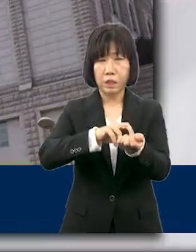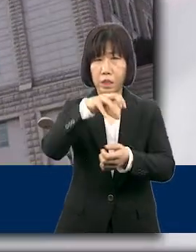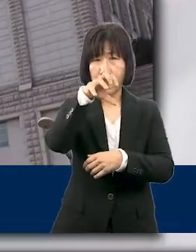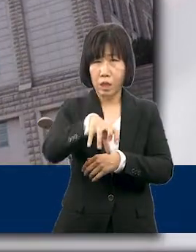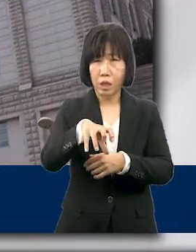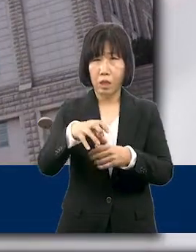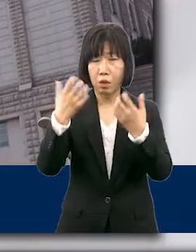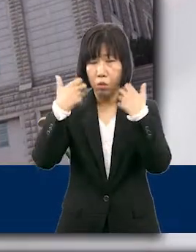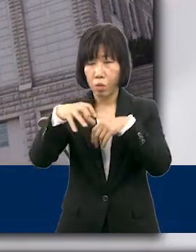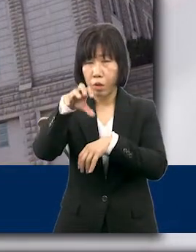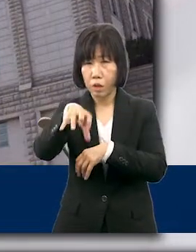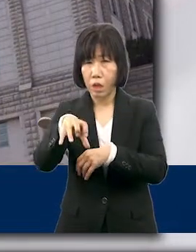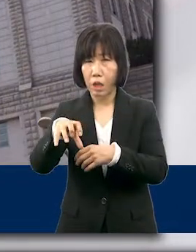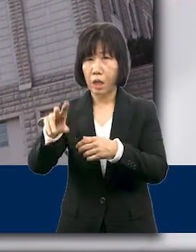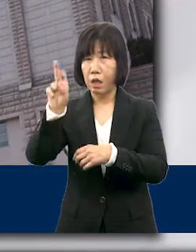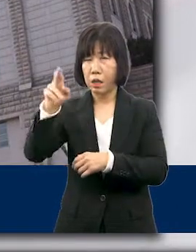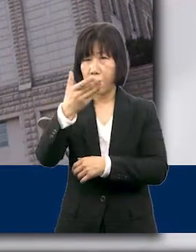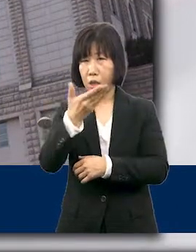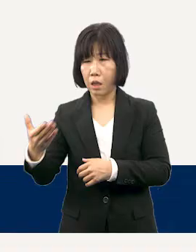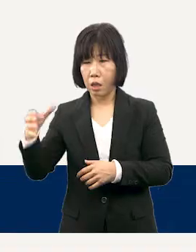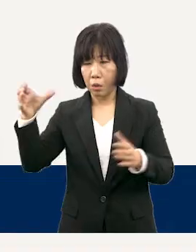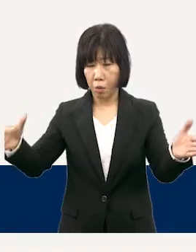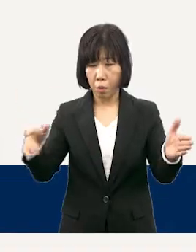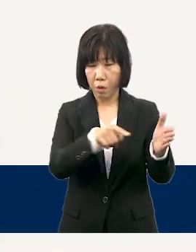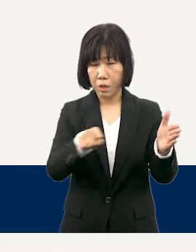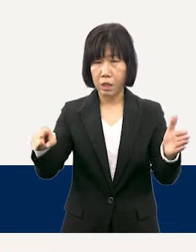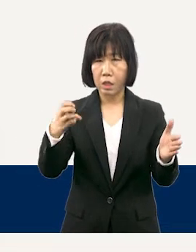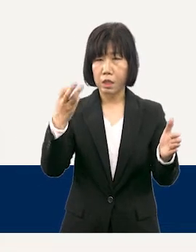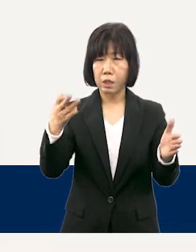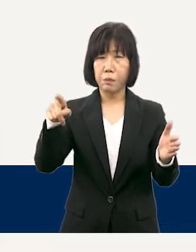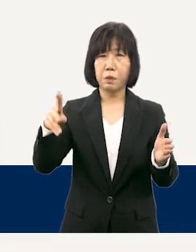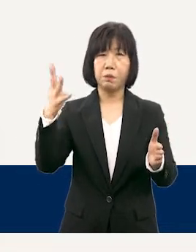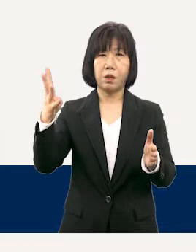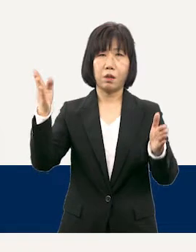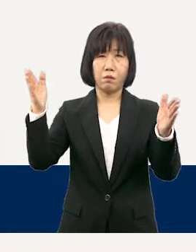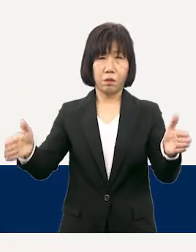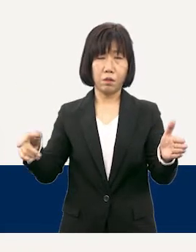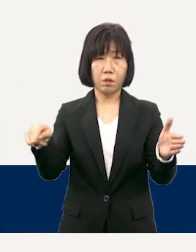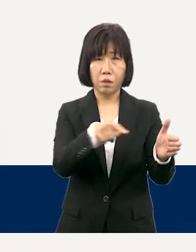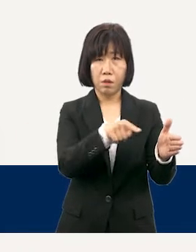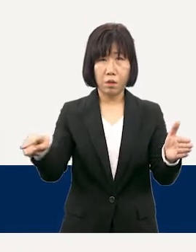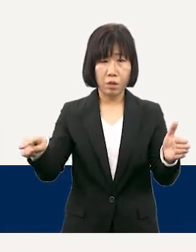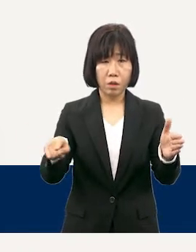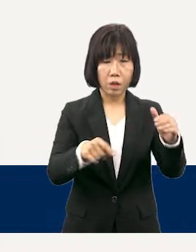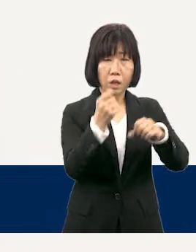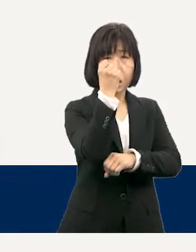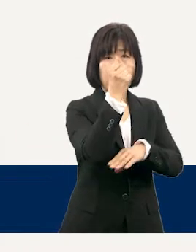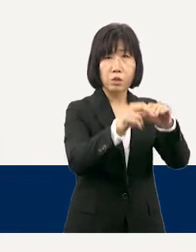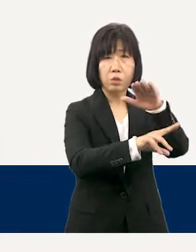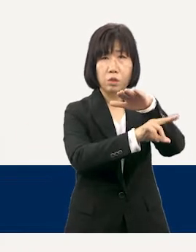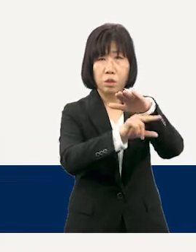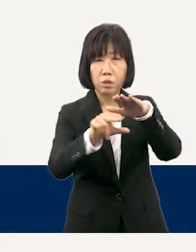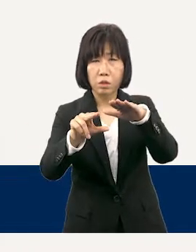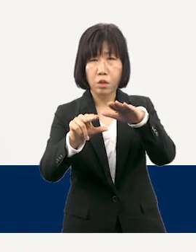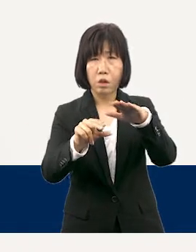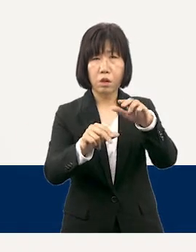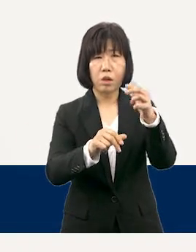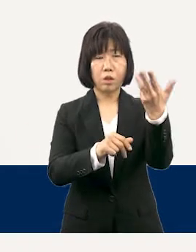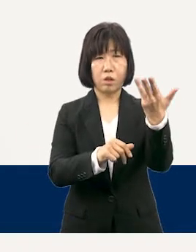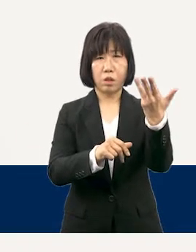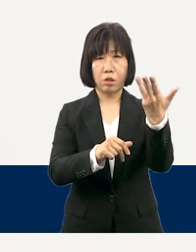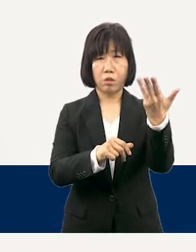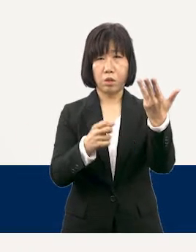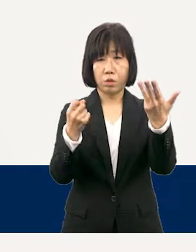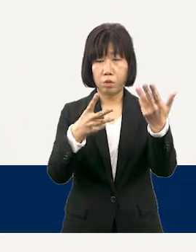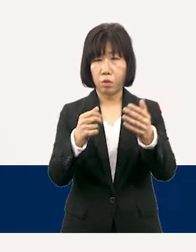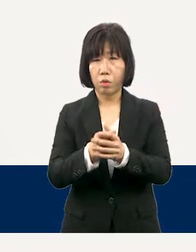고려대역 을 지난 3 기어 까지 이어지는 총 13.4 km 에 무선으로 제 기업 고려대역 등 기존 전철